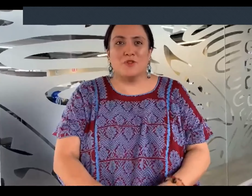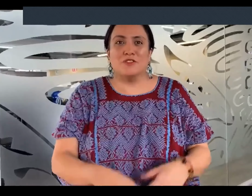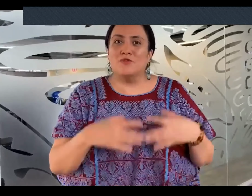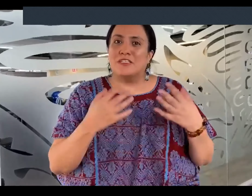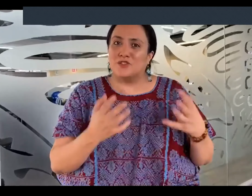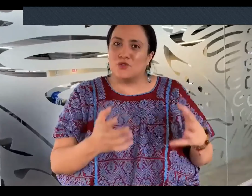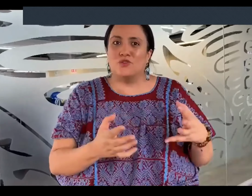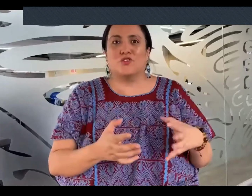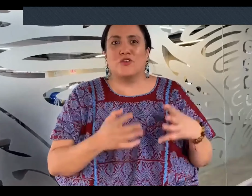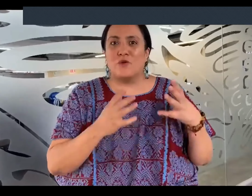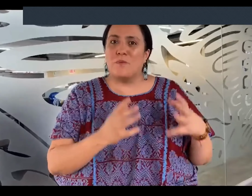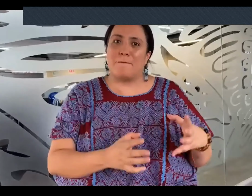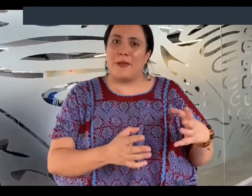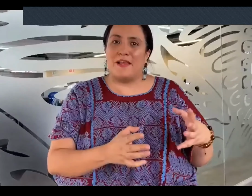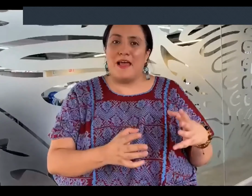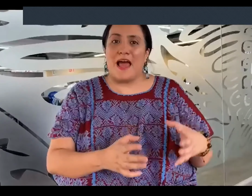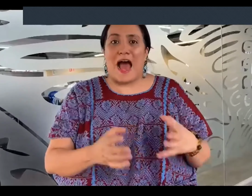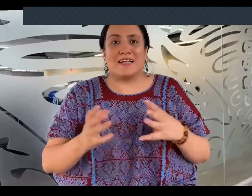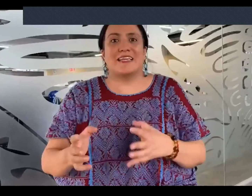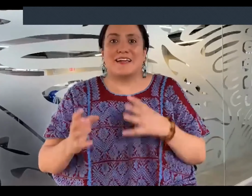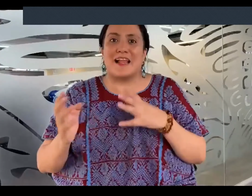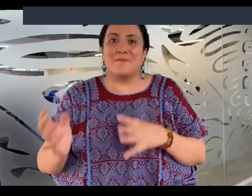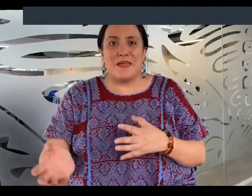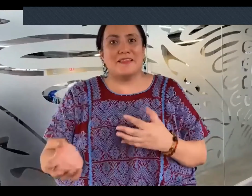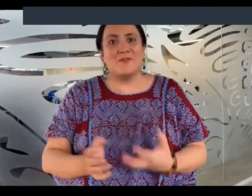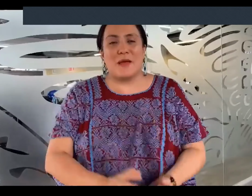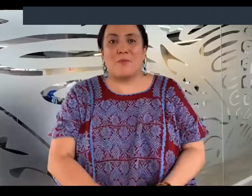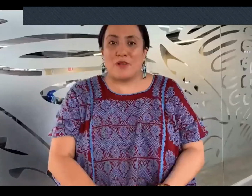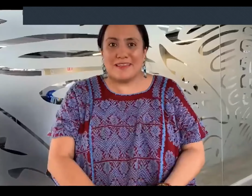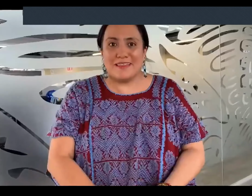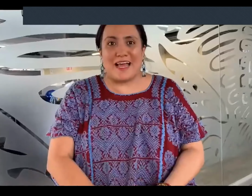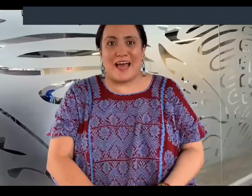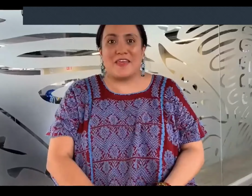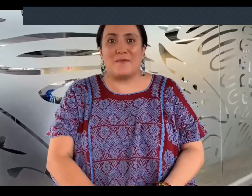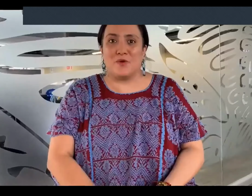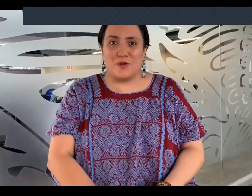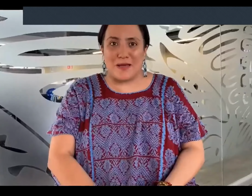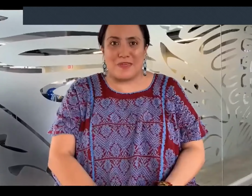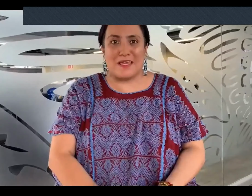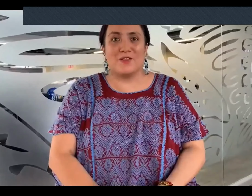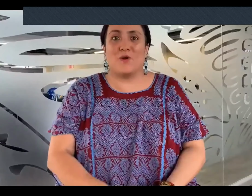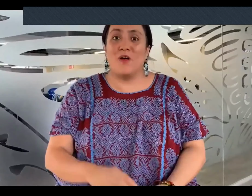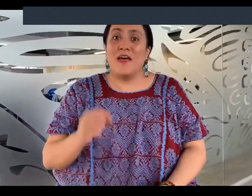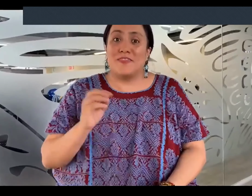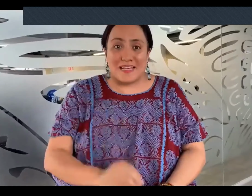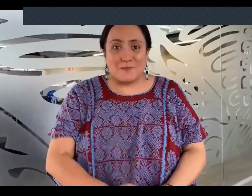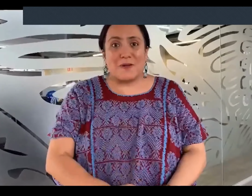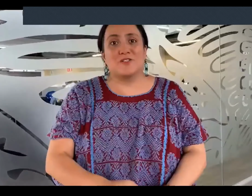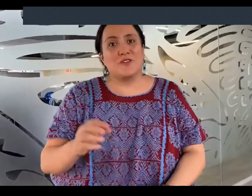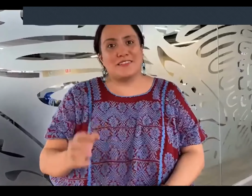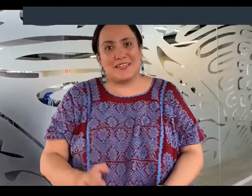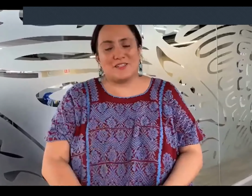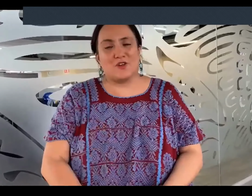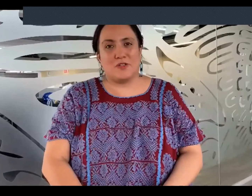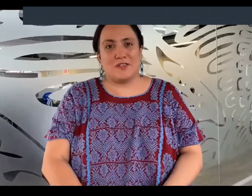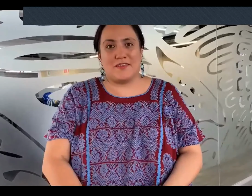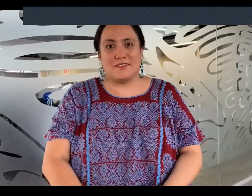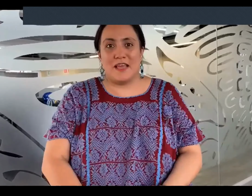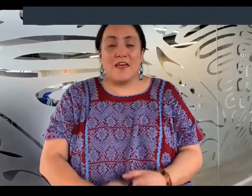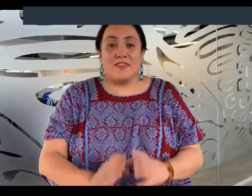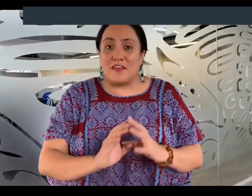directrice du CENSIDAS. C'est un honneur pour moi de partager avec vous comment passer du discours vers une